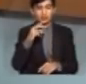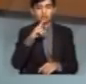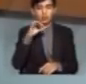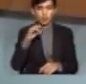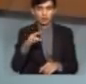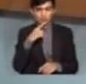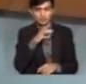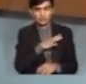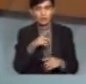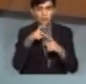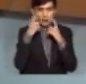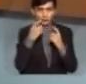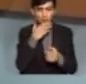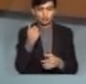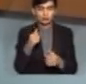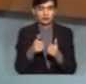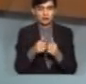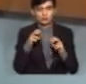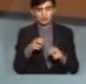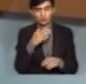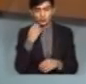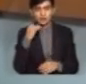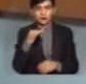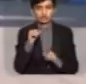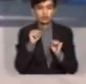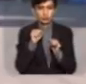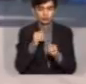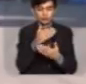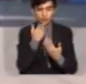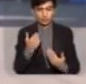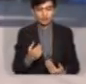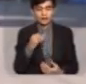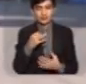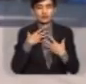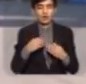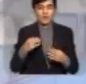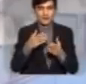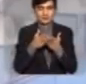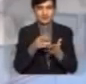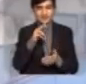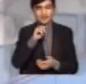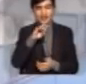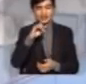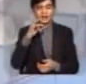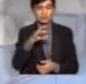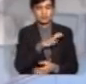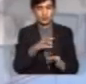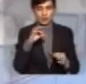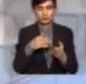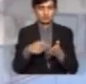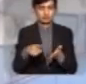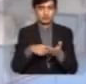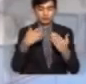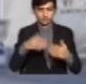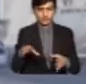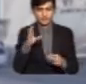в масках даже не сидят и никакой индивидуальной защиты нет здоровых пассажиров лайнера даймонд принцесс начали выпускать с корабля